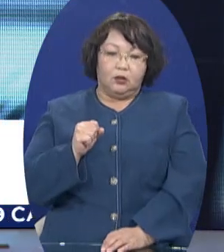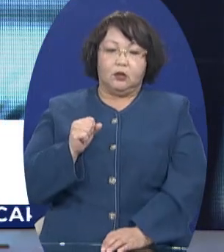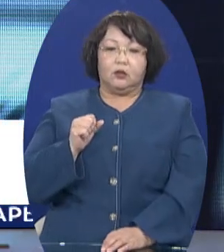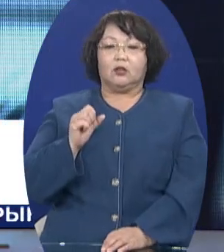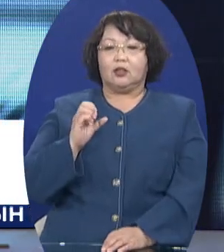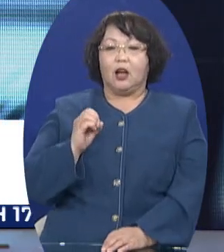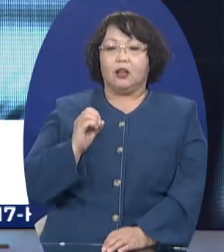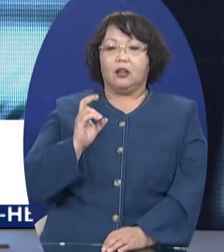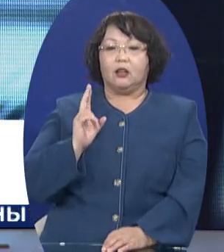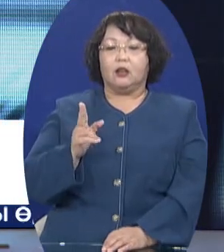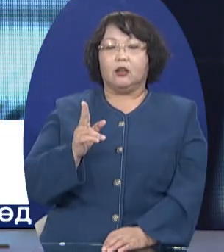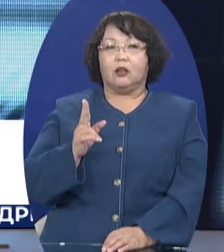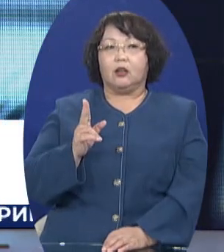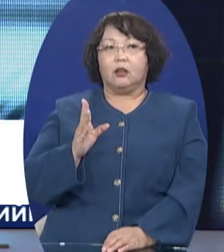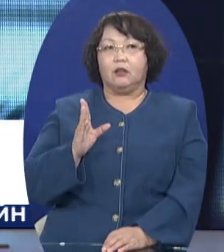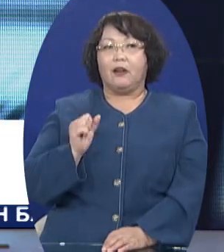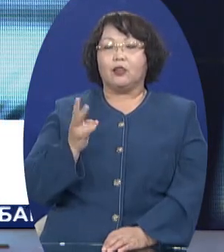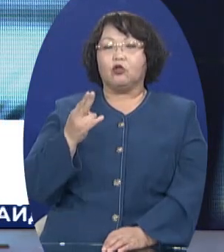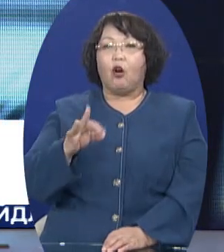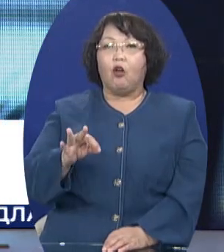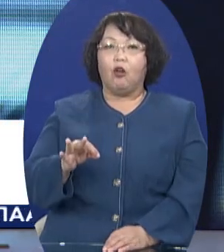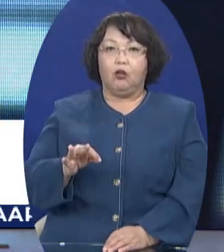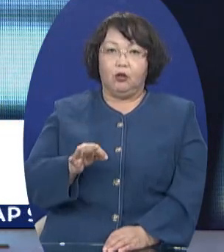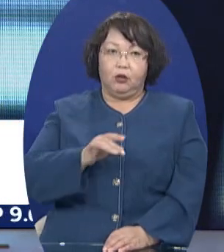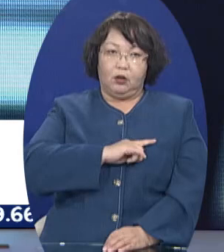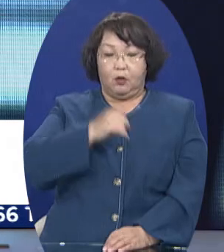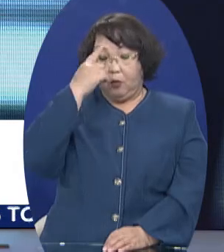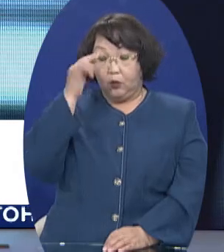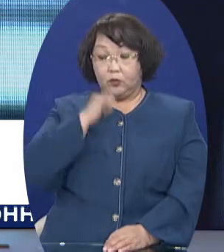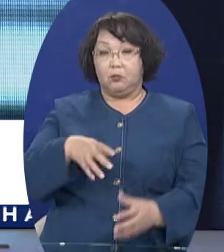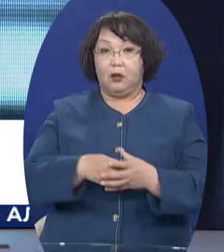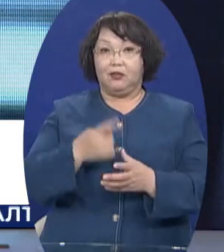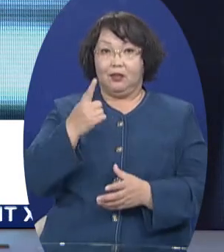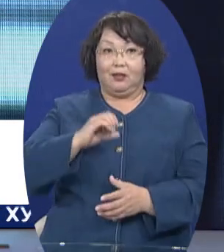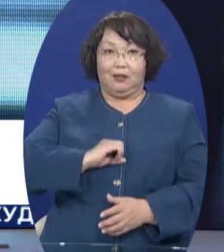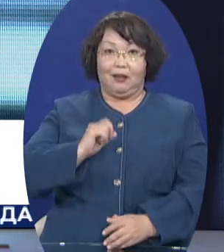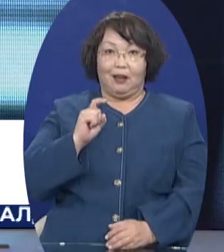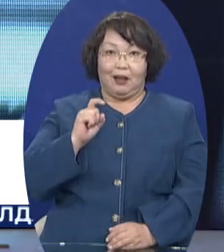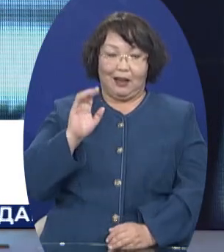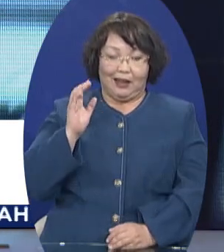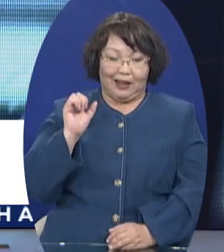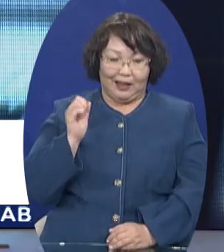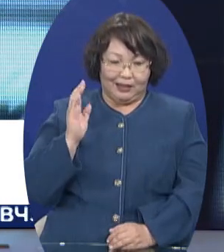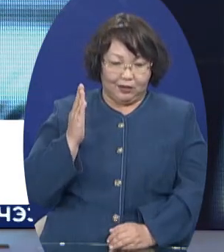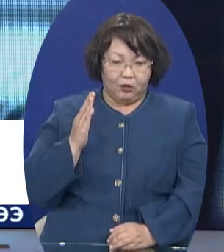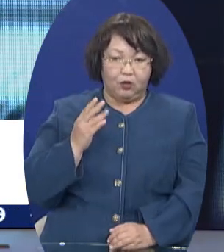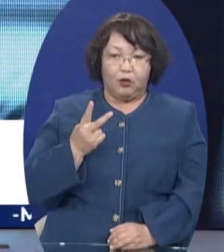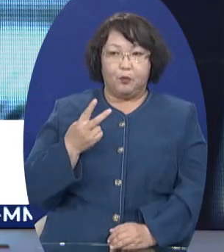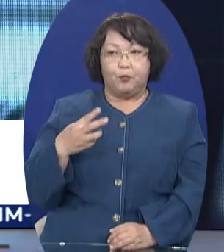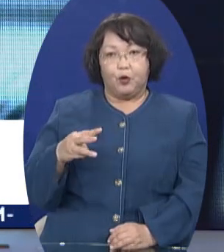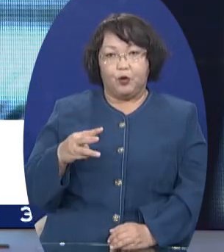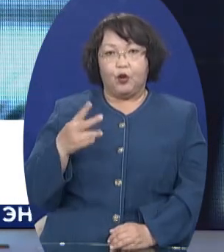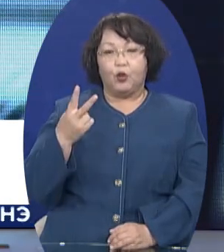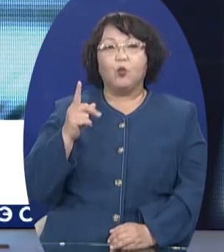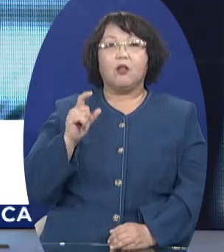Казахстан улсын нийслэл Астана хотод эхлээд байна. Тэмцээний эхний өдөр Монголын баг 1 алт 2 мөнгө 2 хүрэл медаль хүртсэн байна. Дэлхийн аврагын тэмцээн